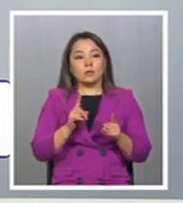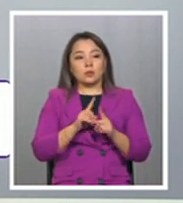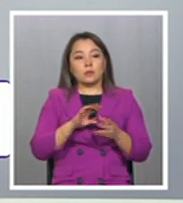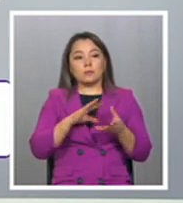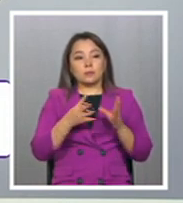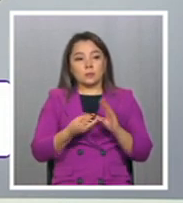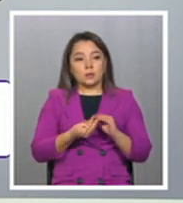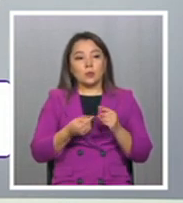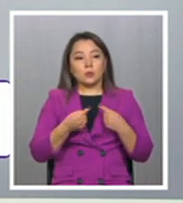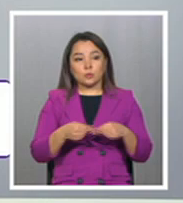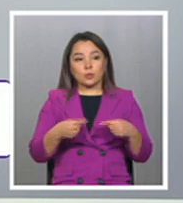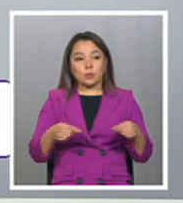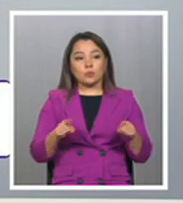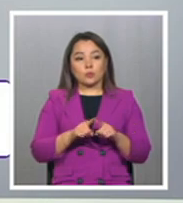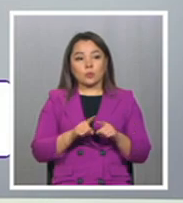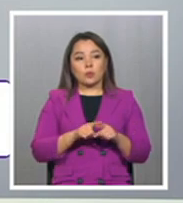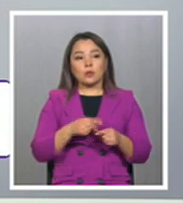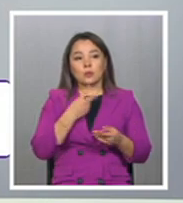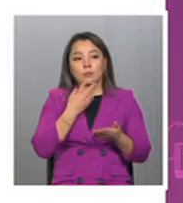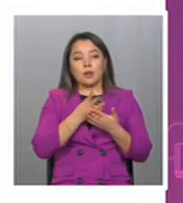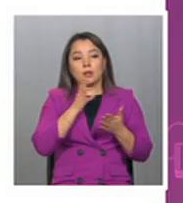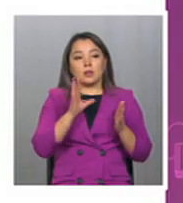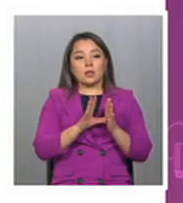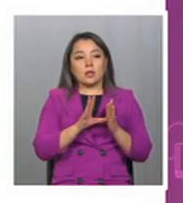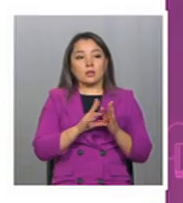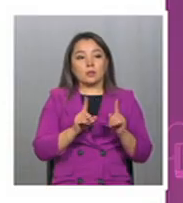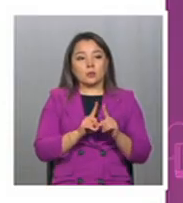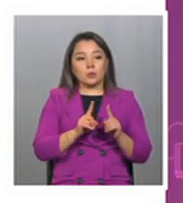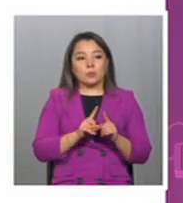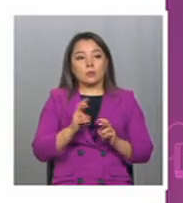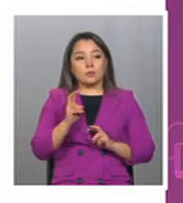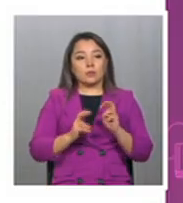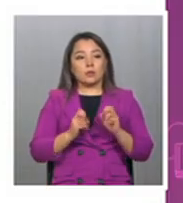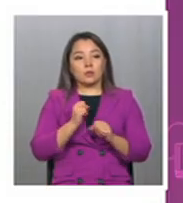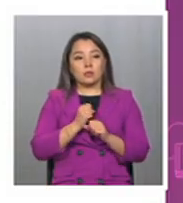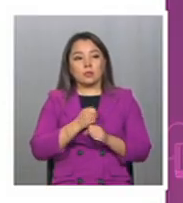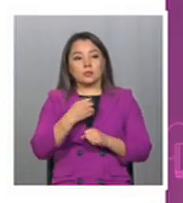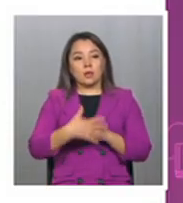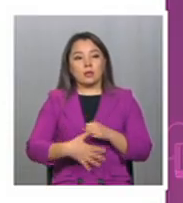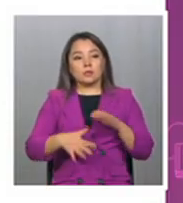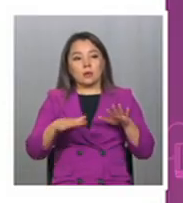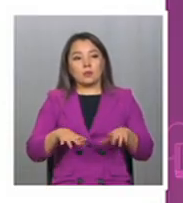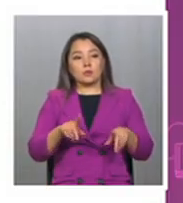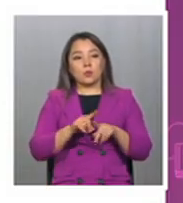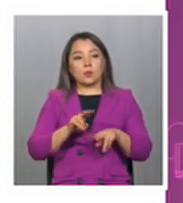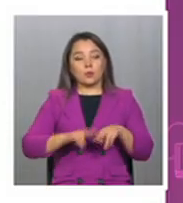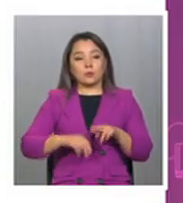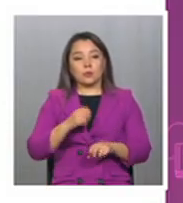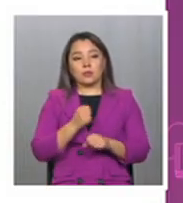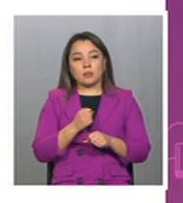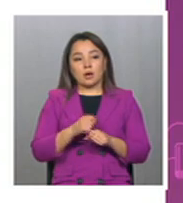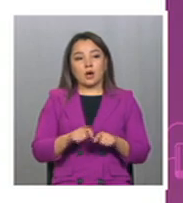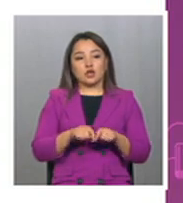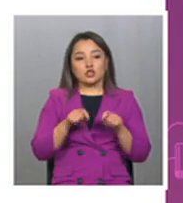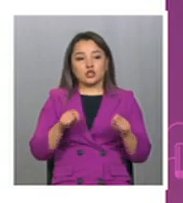өндіру барысында түрлі, әртүрлі электр энергиясын өндіретін станциялар құрылып